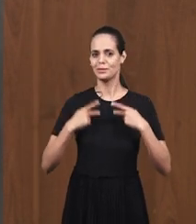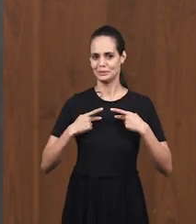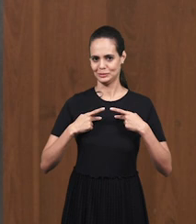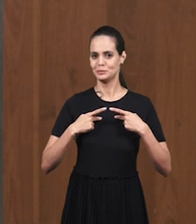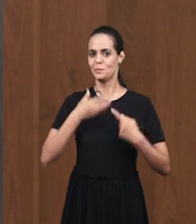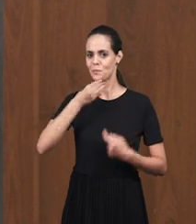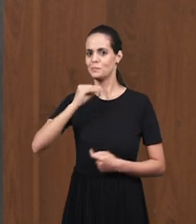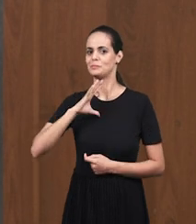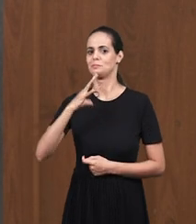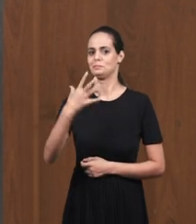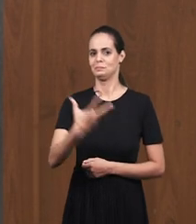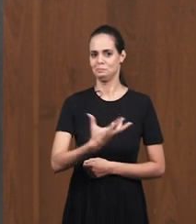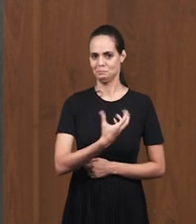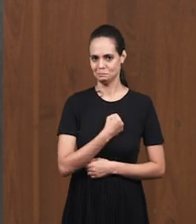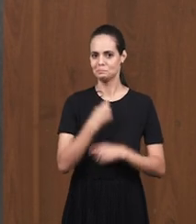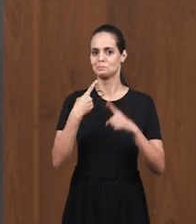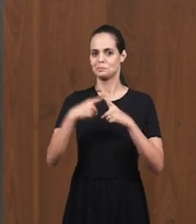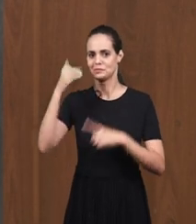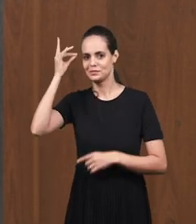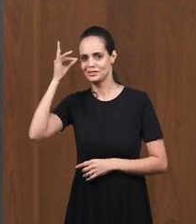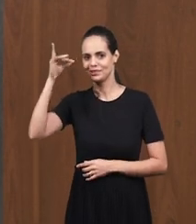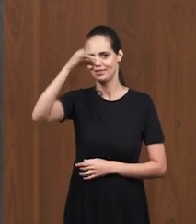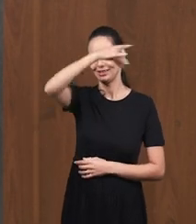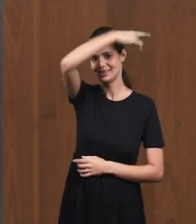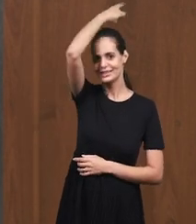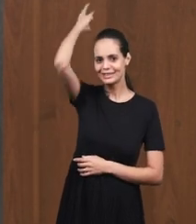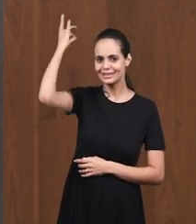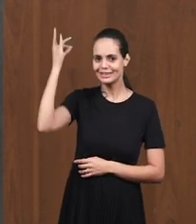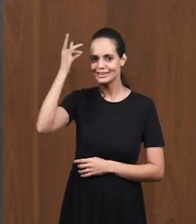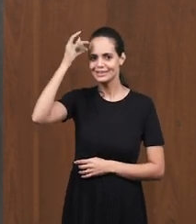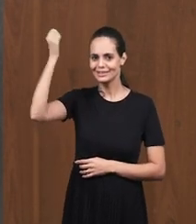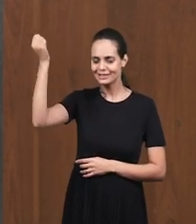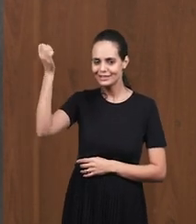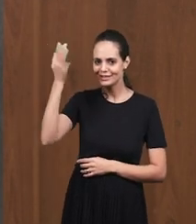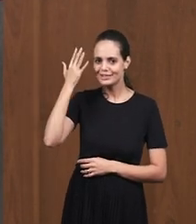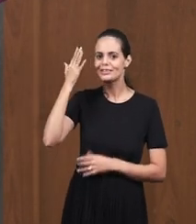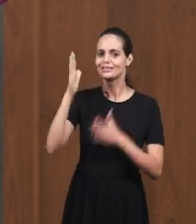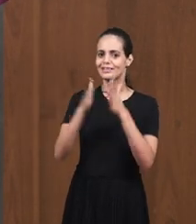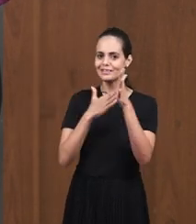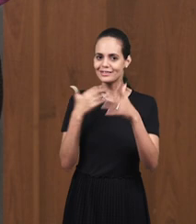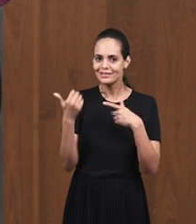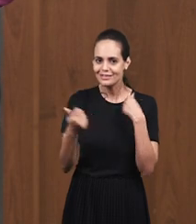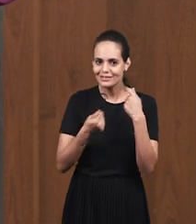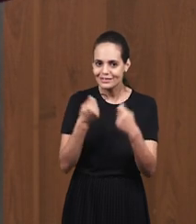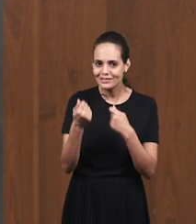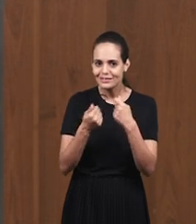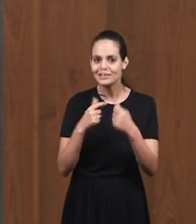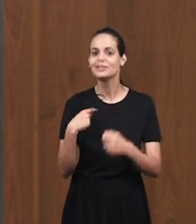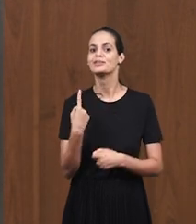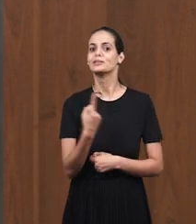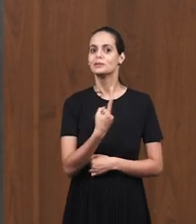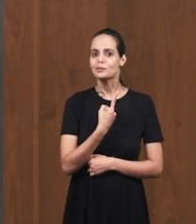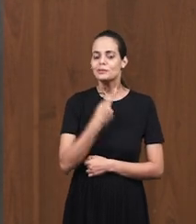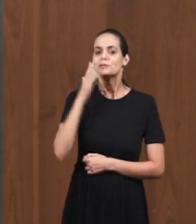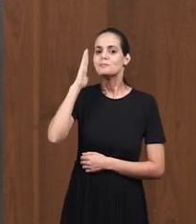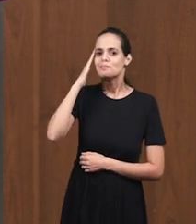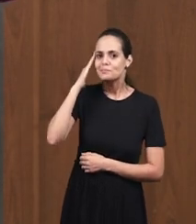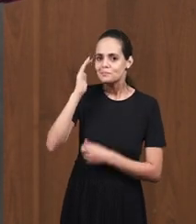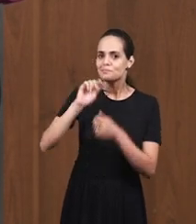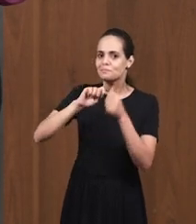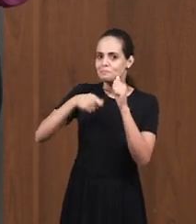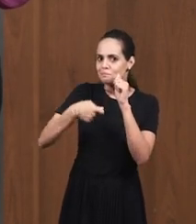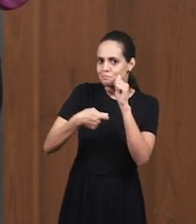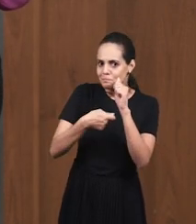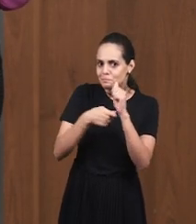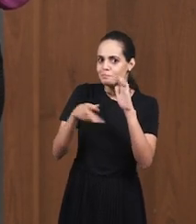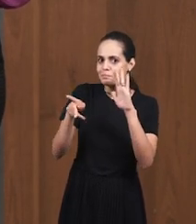Sauveur. Gloire à Jésus, parce que c'est le Saint-Esprit qui l'a révélé à nous. Gloire à Jésus. Et il a fait en